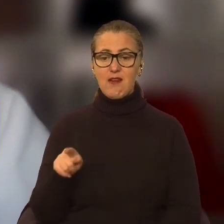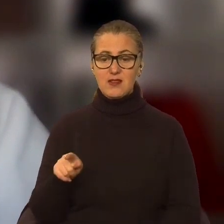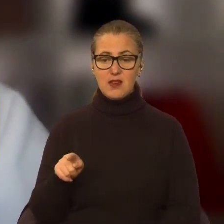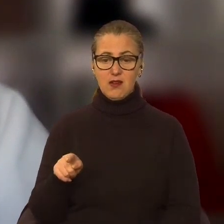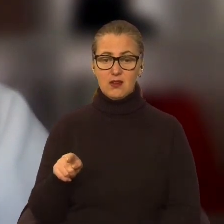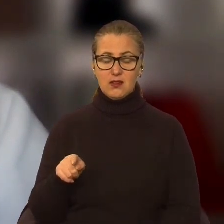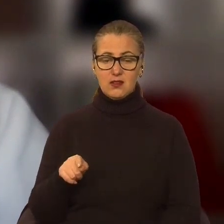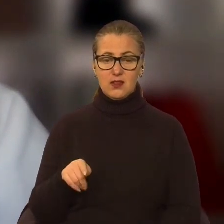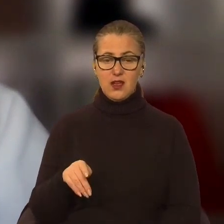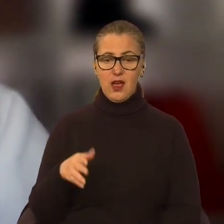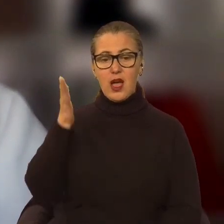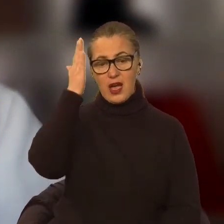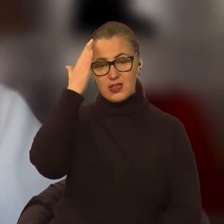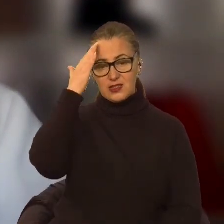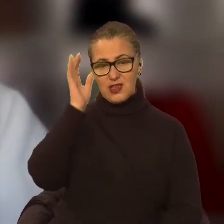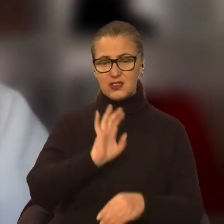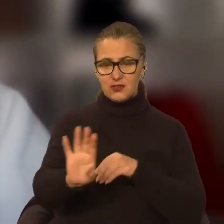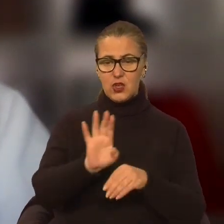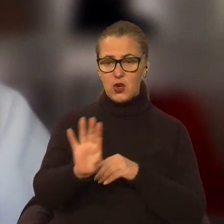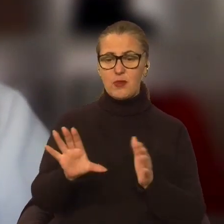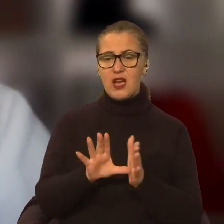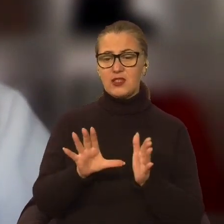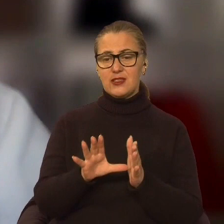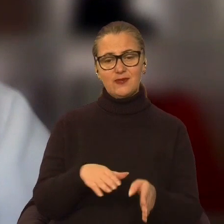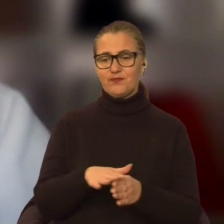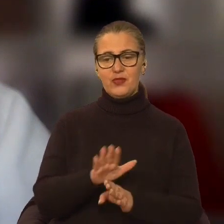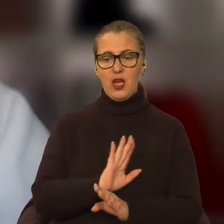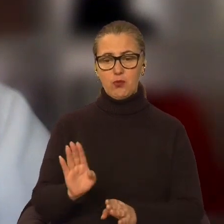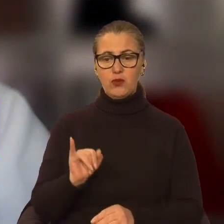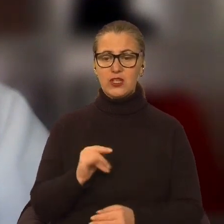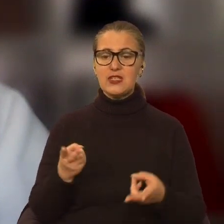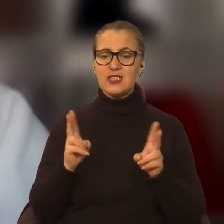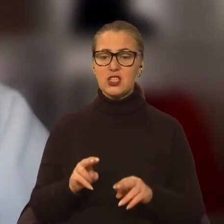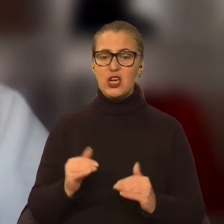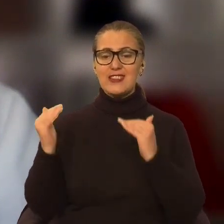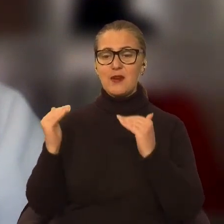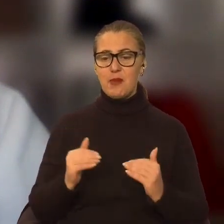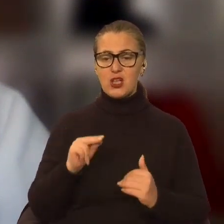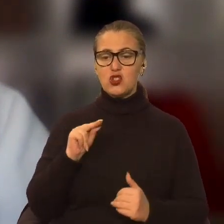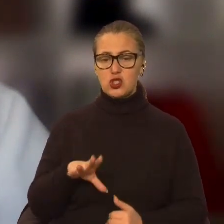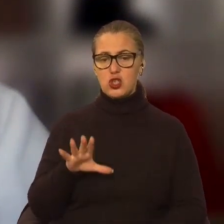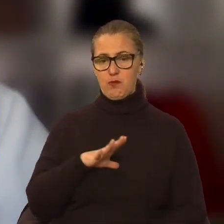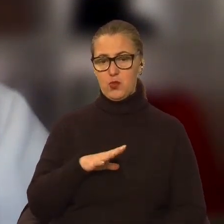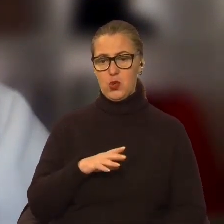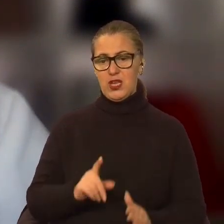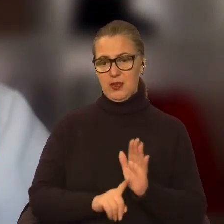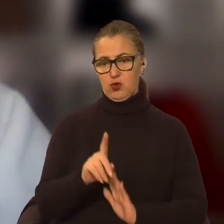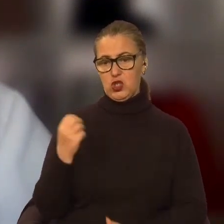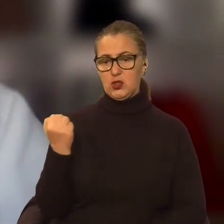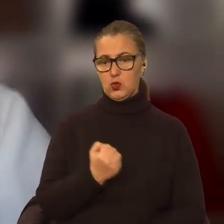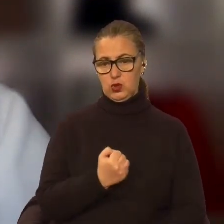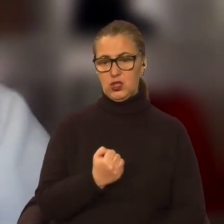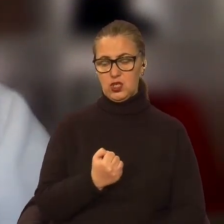здатність виробляти електроенергію все ще не повна і залишається нижчою ніж Та яку ми мали на початок тижня до